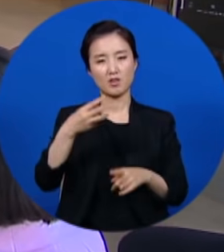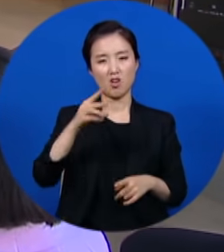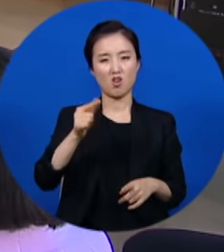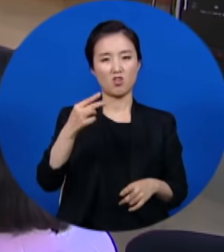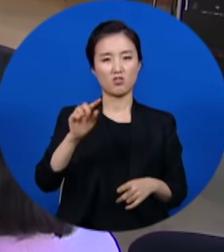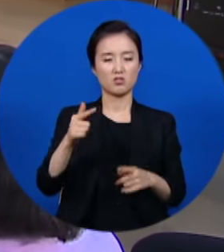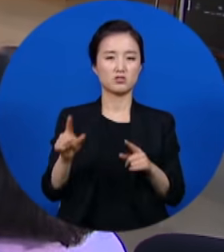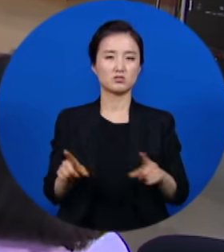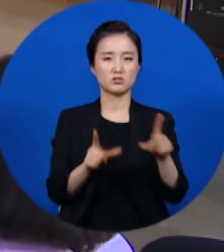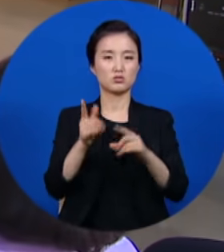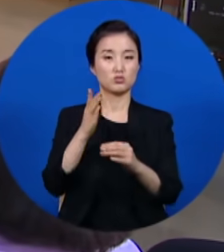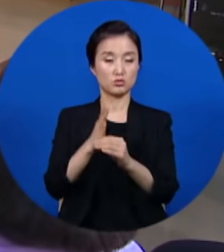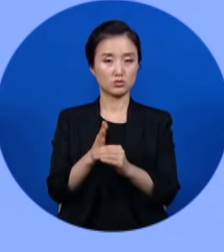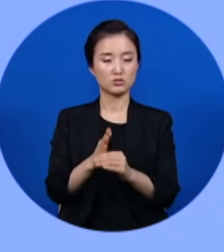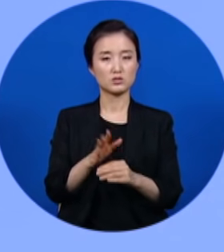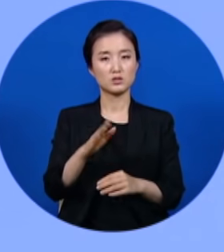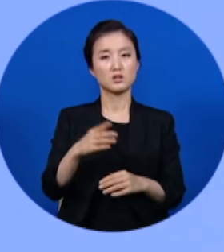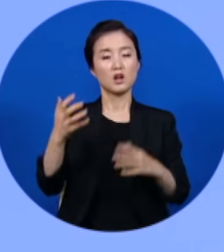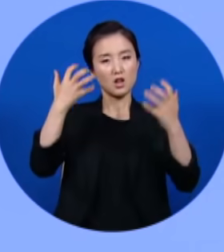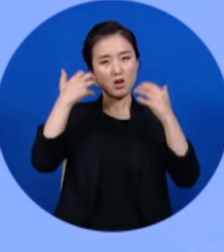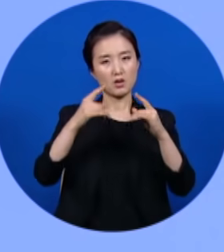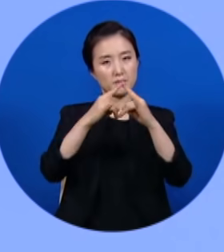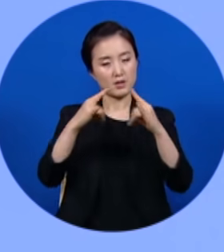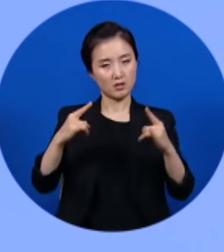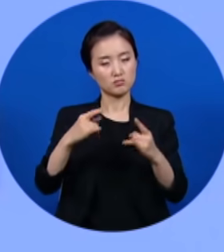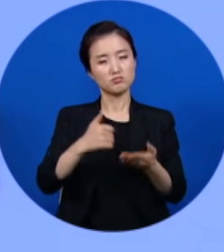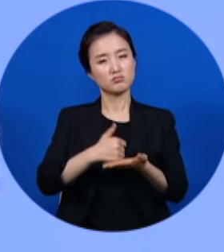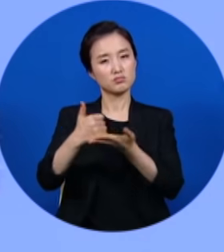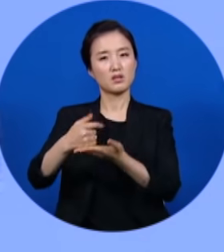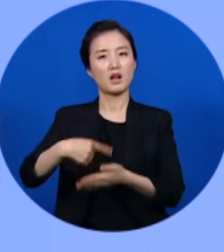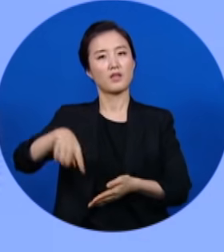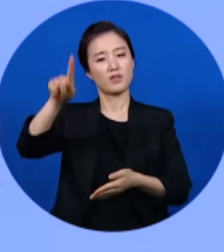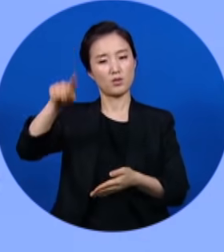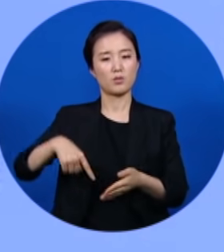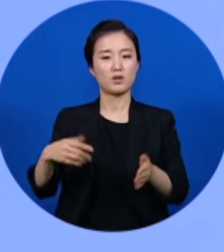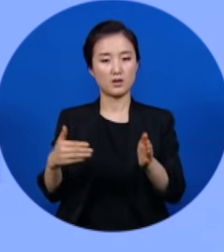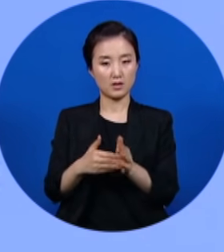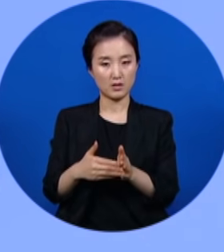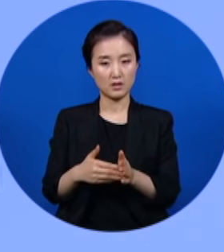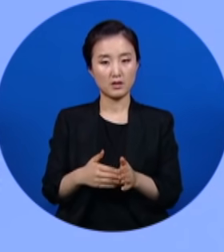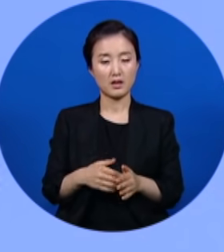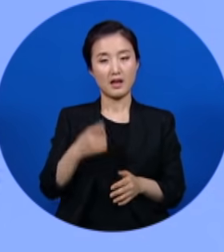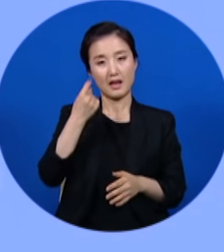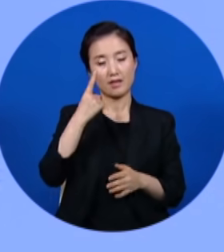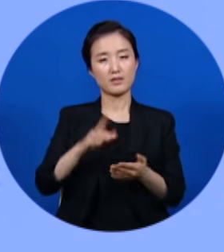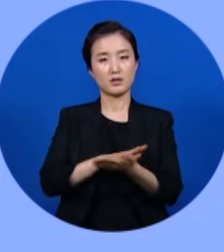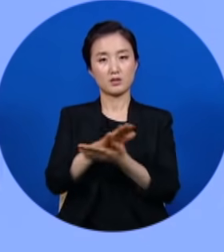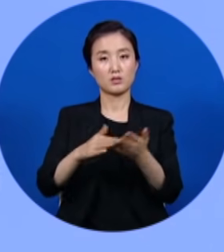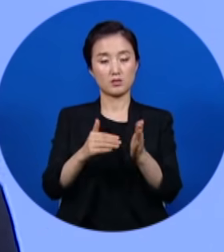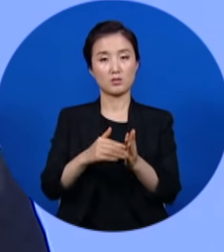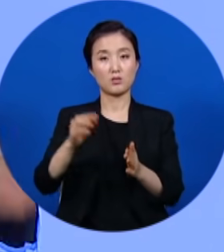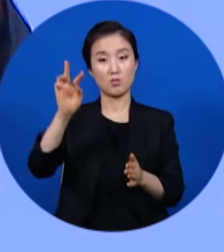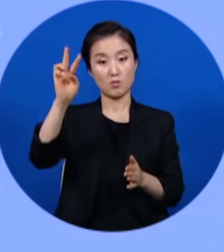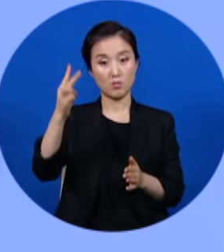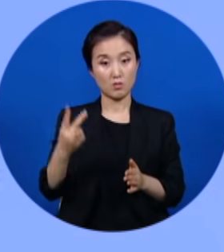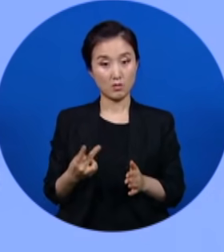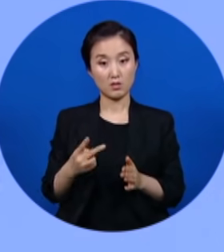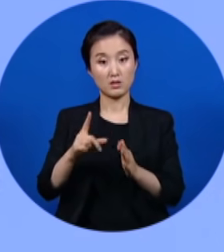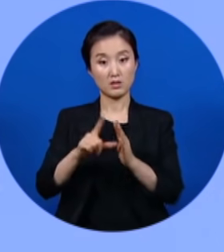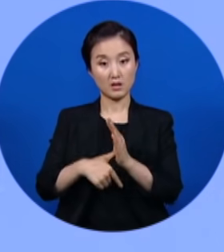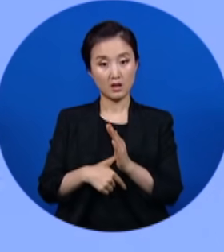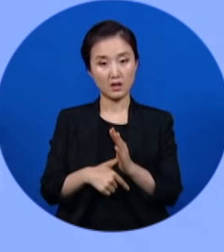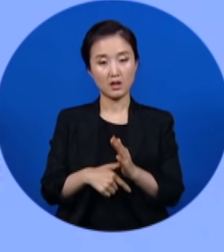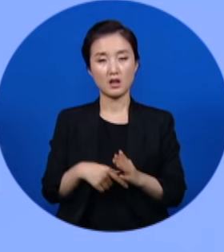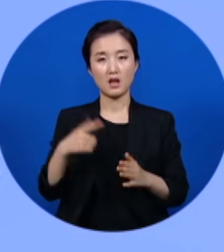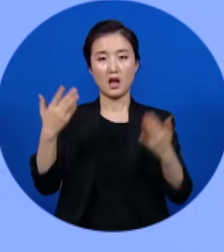예를 여름 캠프에 초청해 때요 갔다왔습니다 한달 캠프를 하 하고 끝날 무렵에 그 교장